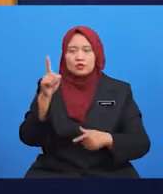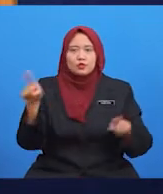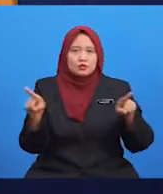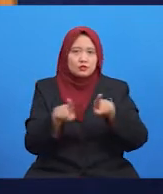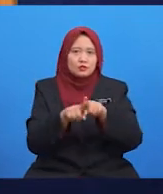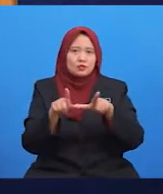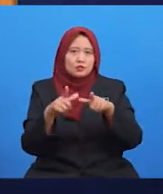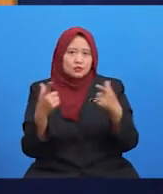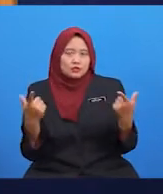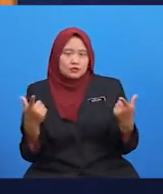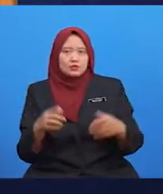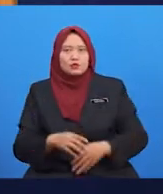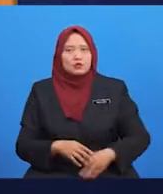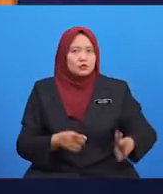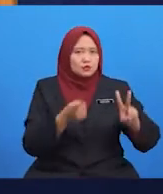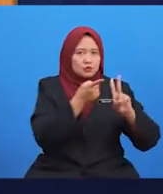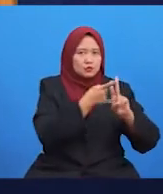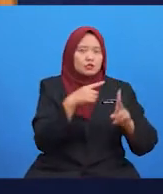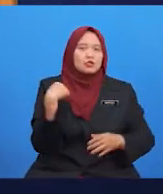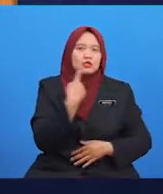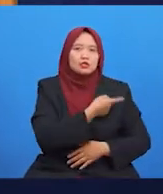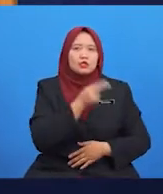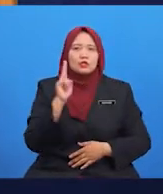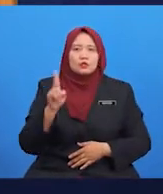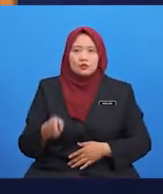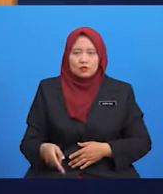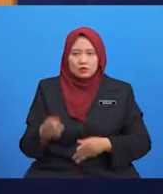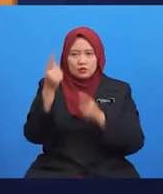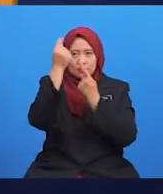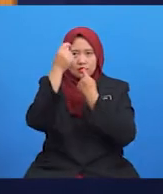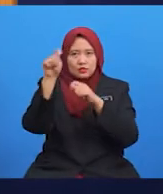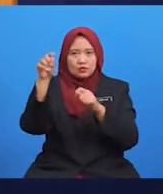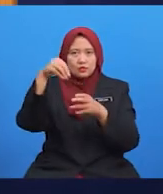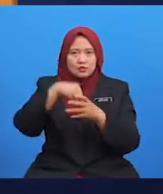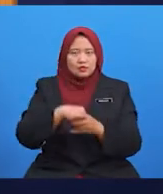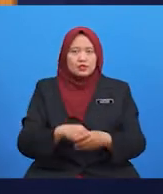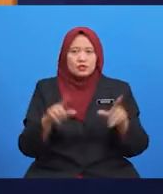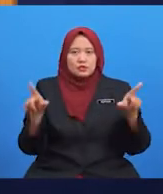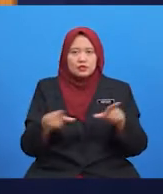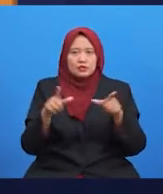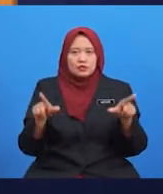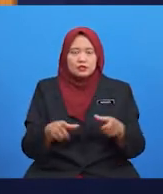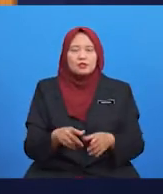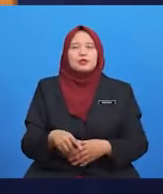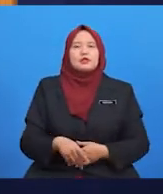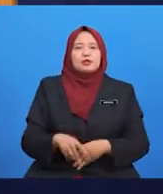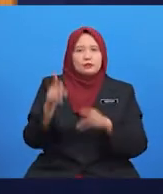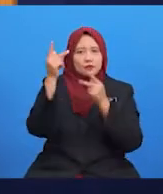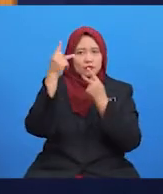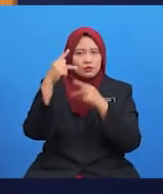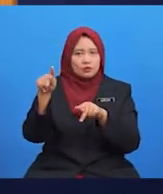Kedua, kita haruslah taat dalam melaksanakan perintah Tuhan.